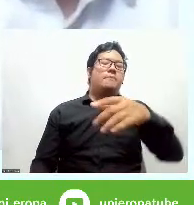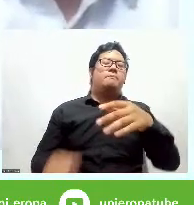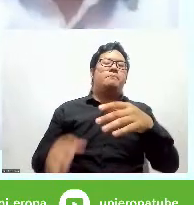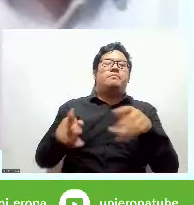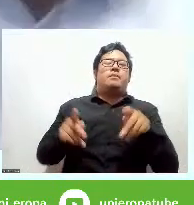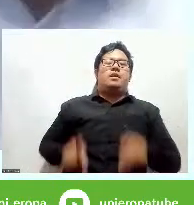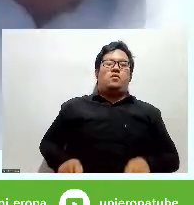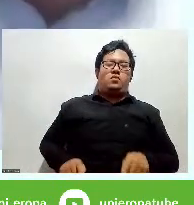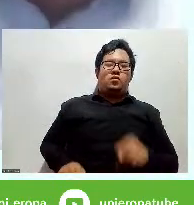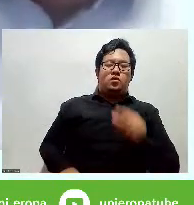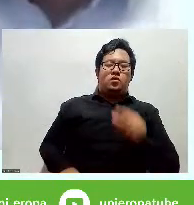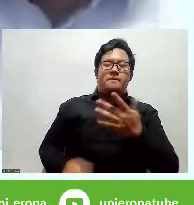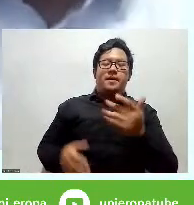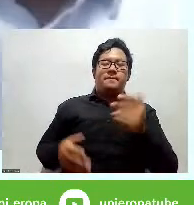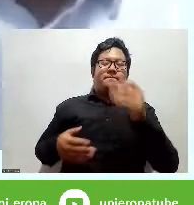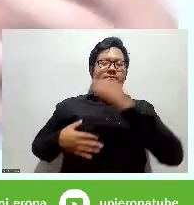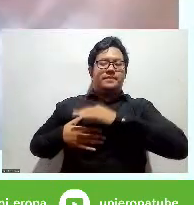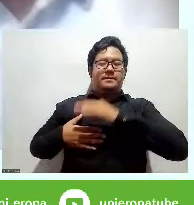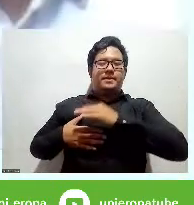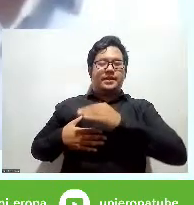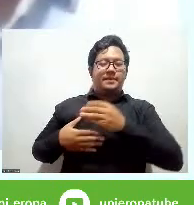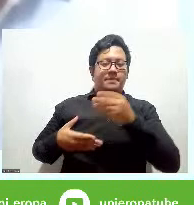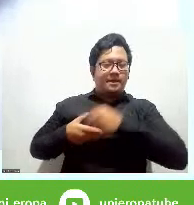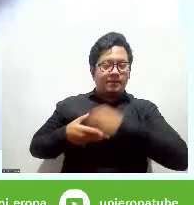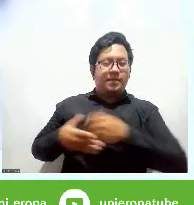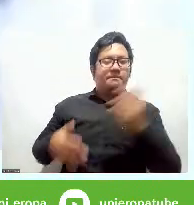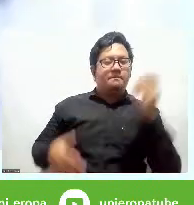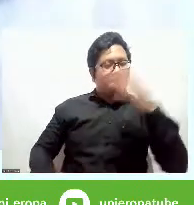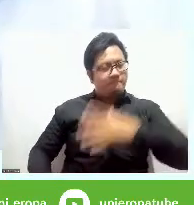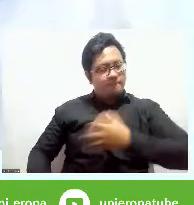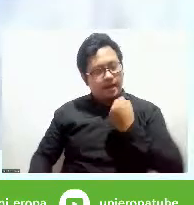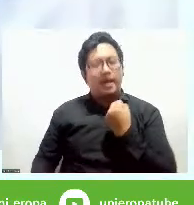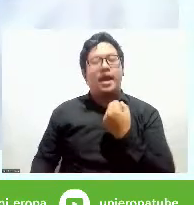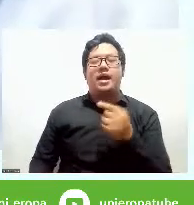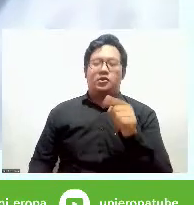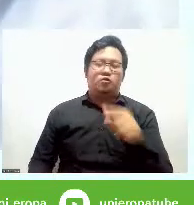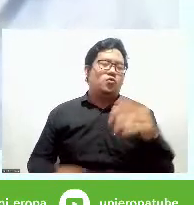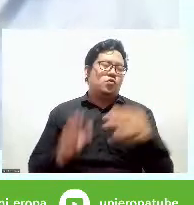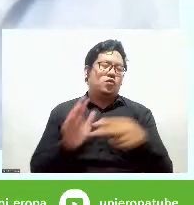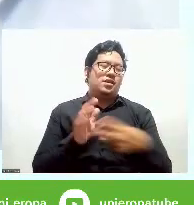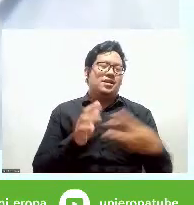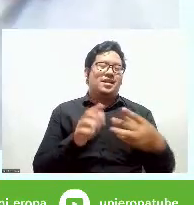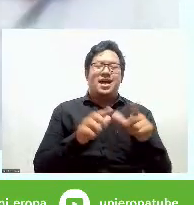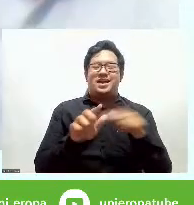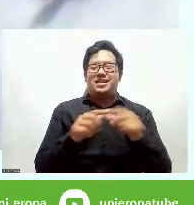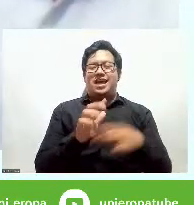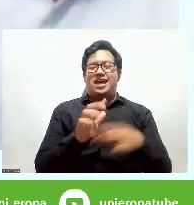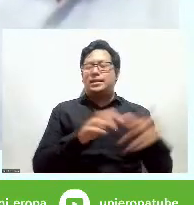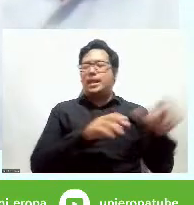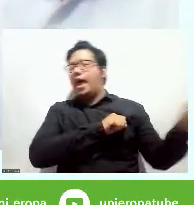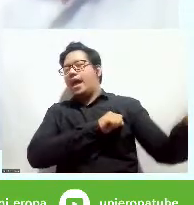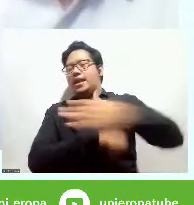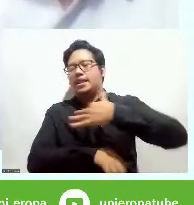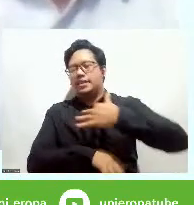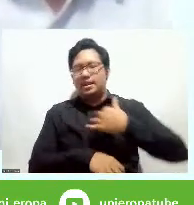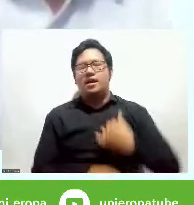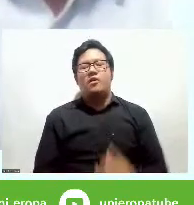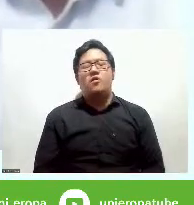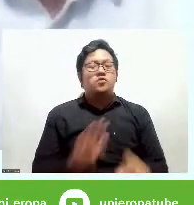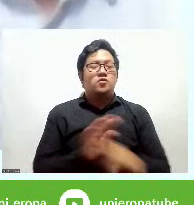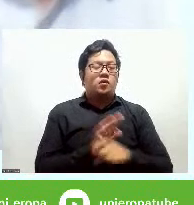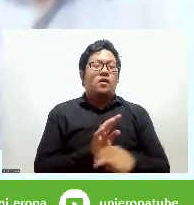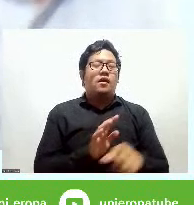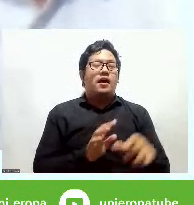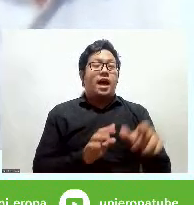pendapatannya jadinya yang terjadi dengan dengan nelayan gede kalau-kalau ada peserta yang tinggal kebetulan di